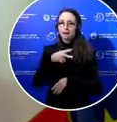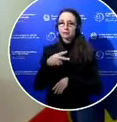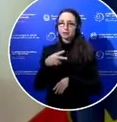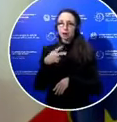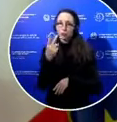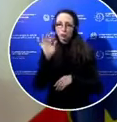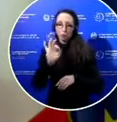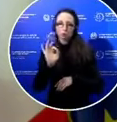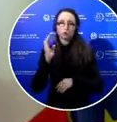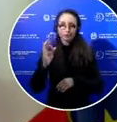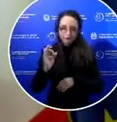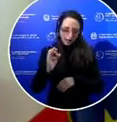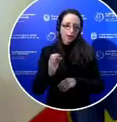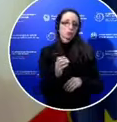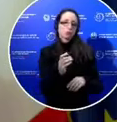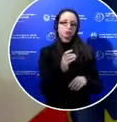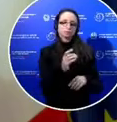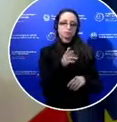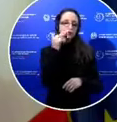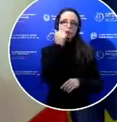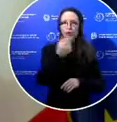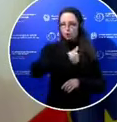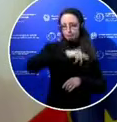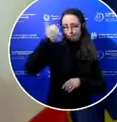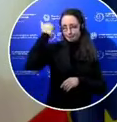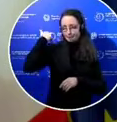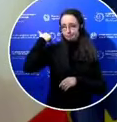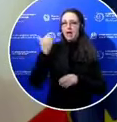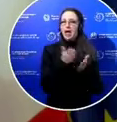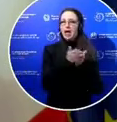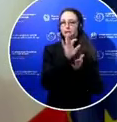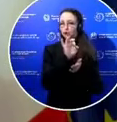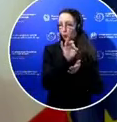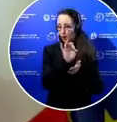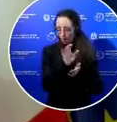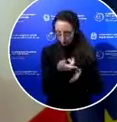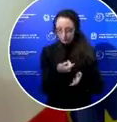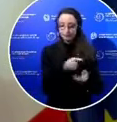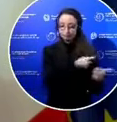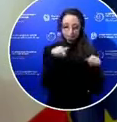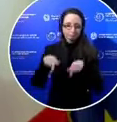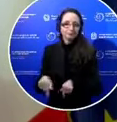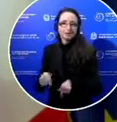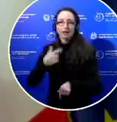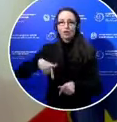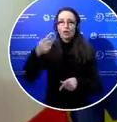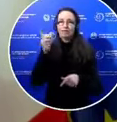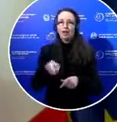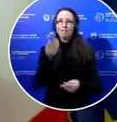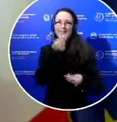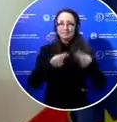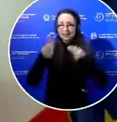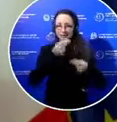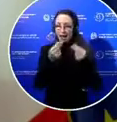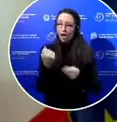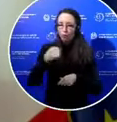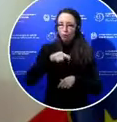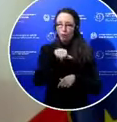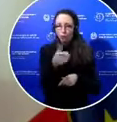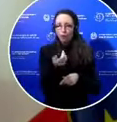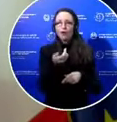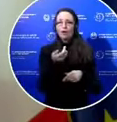genitori hanno fatto negli anni 50. Noi abbiamo un'occasione per ridisegnare non solo l'infrastruttura, ma soprattutto la nostra società e quello che facciamo